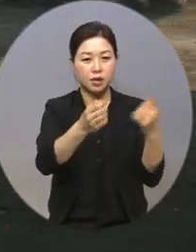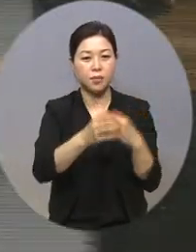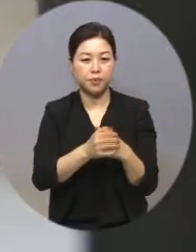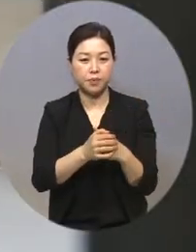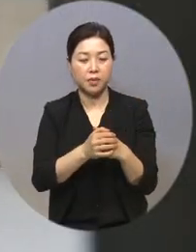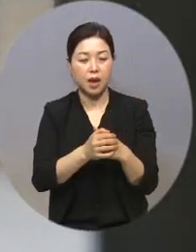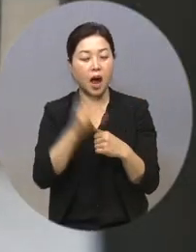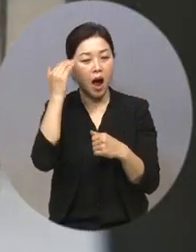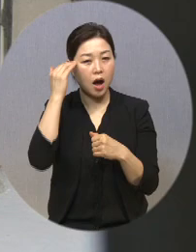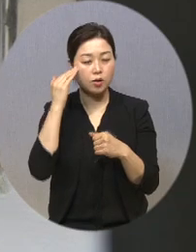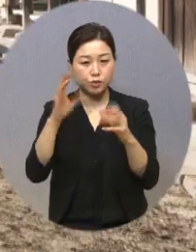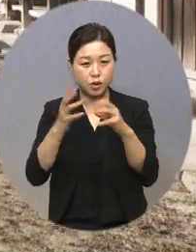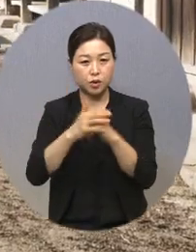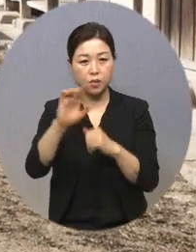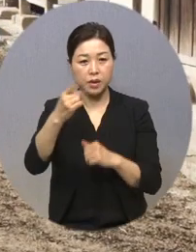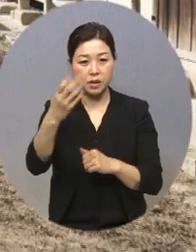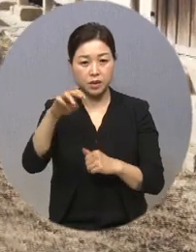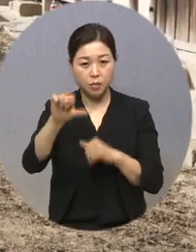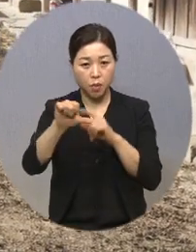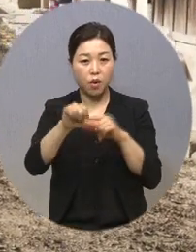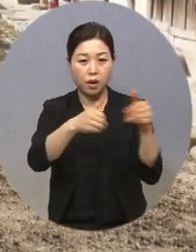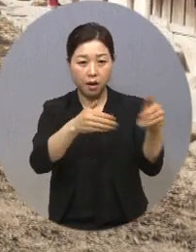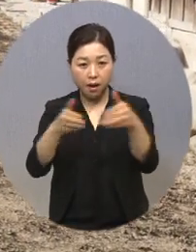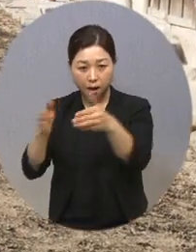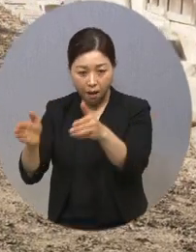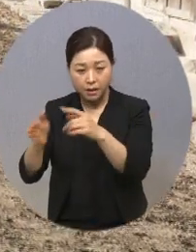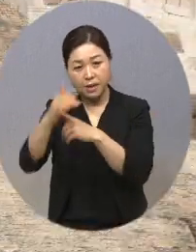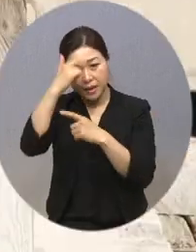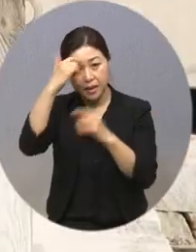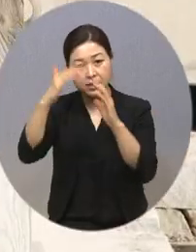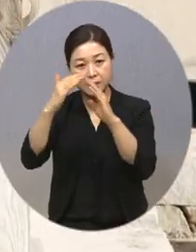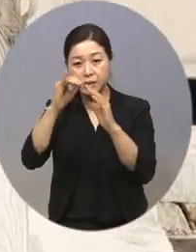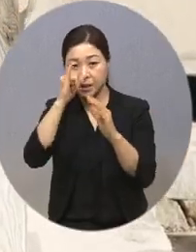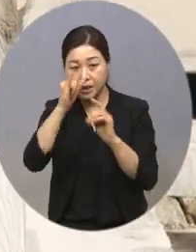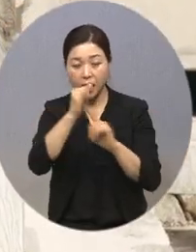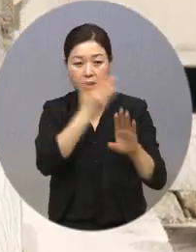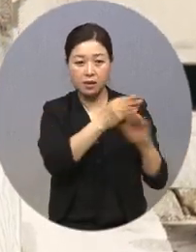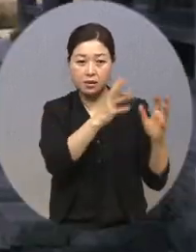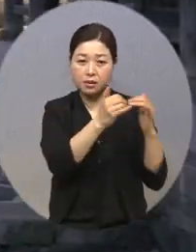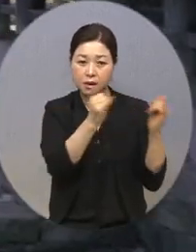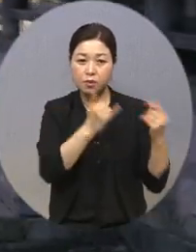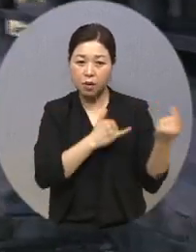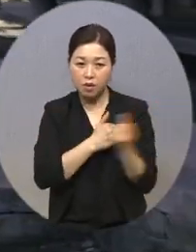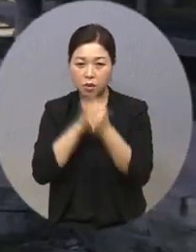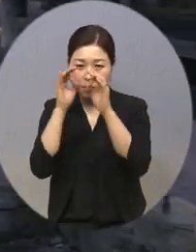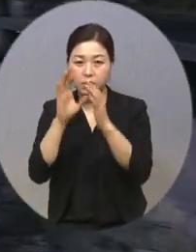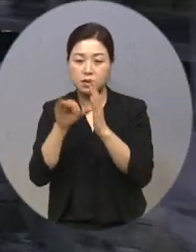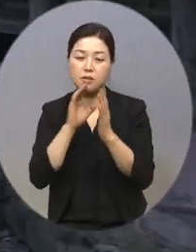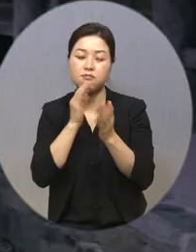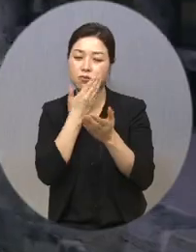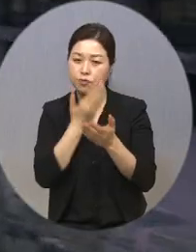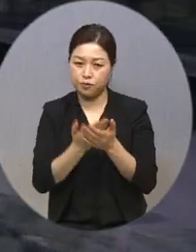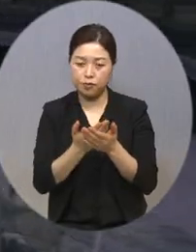한국에도 이런 145칸짜리 고택이 있다는 자체가 외국인들한테는 굉장히 중요한 거예요.